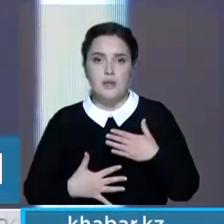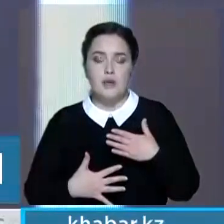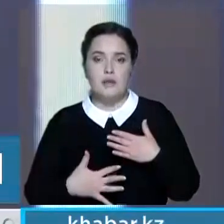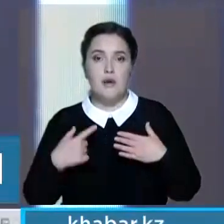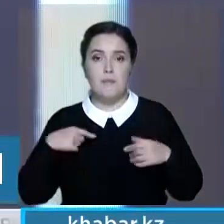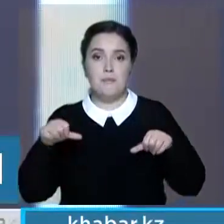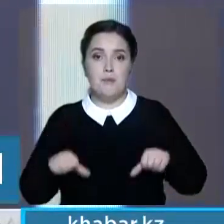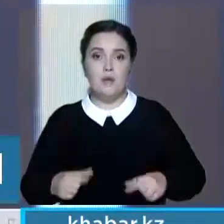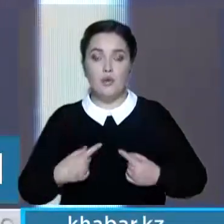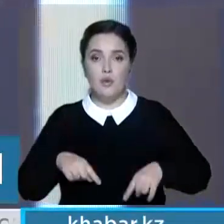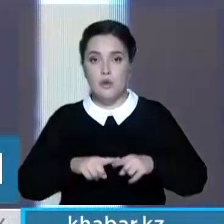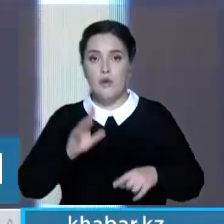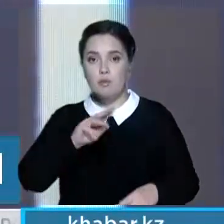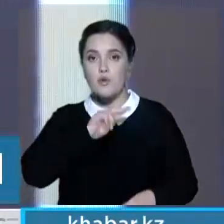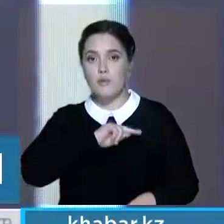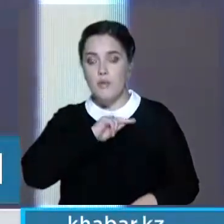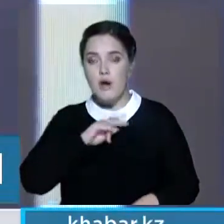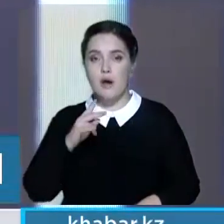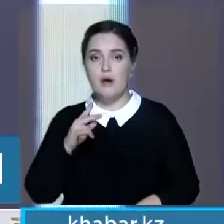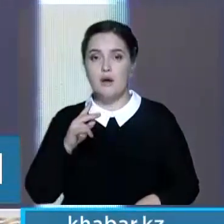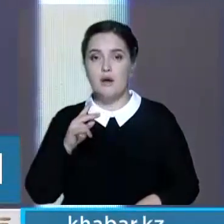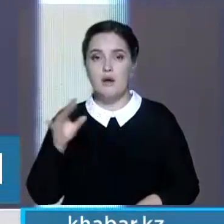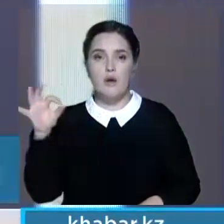мы будем работать над